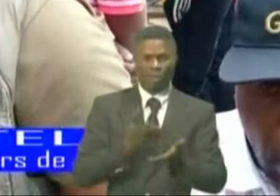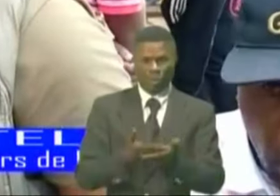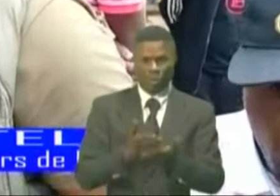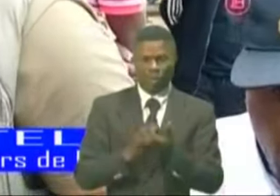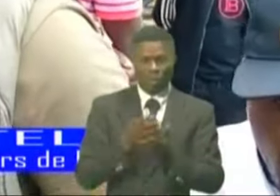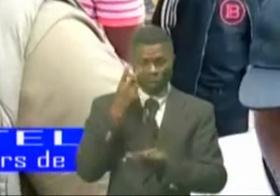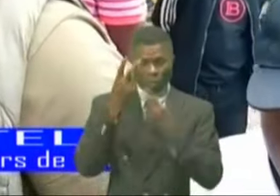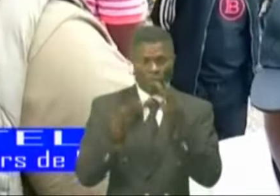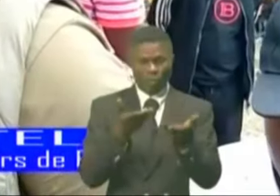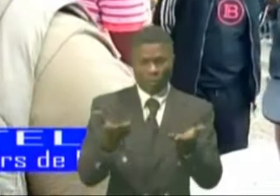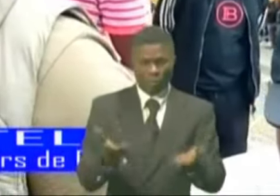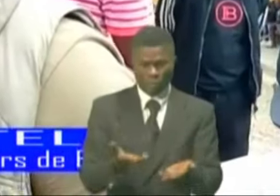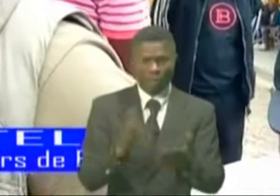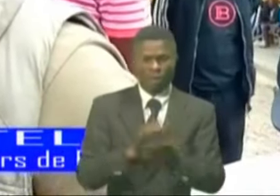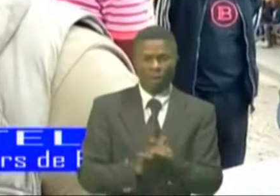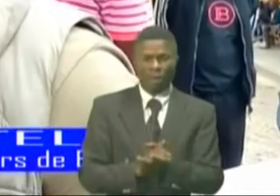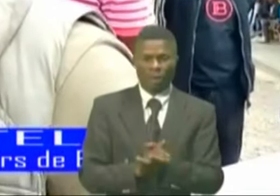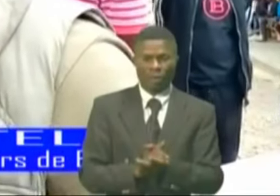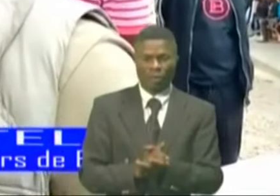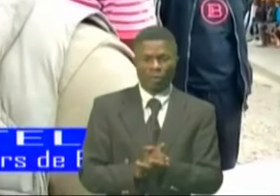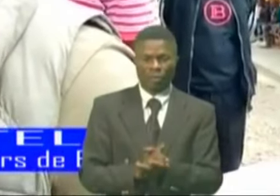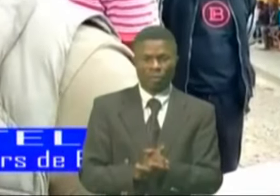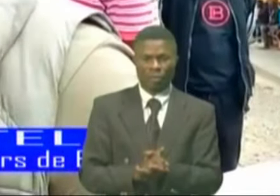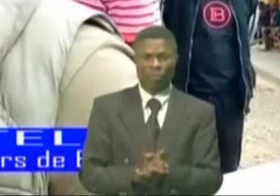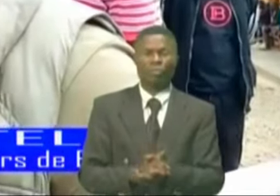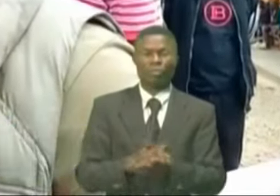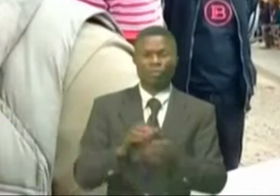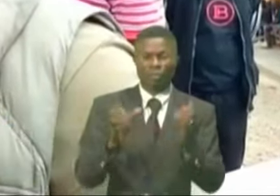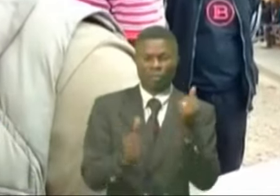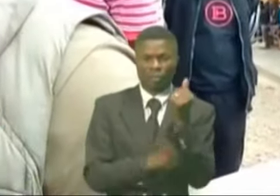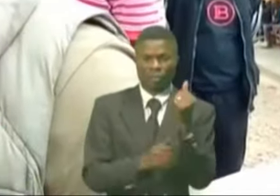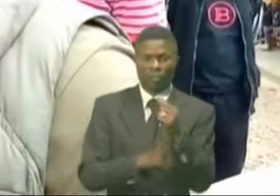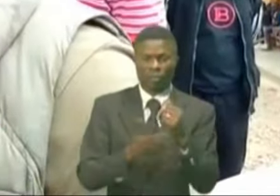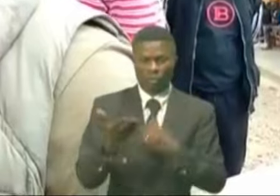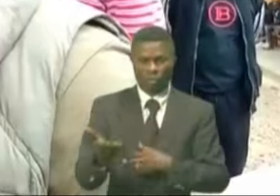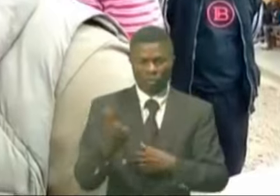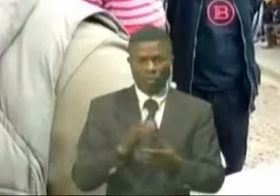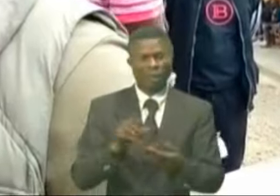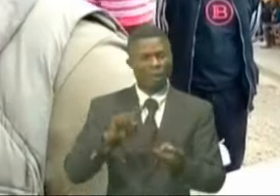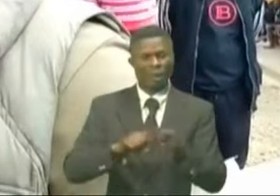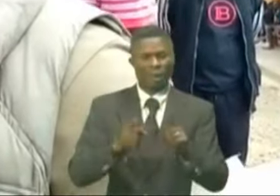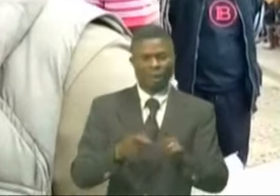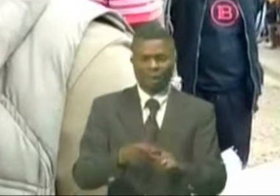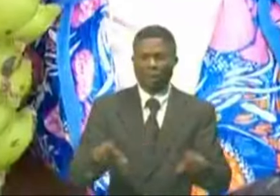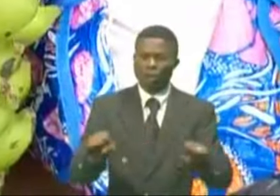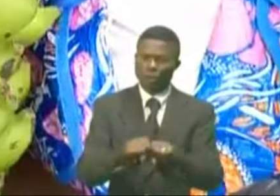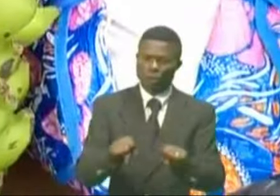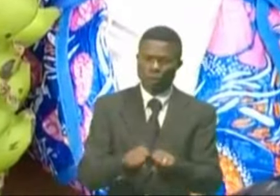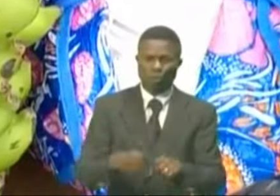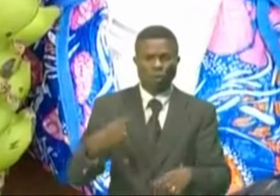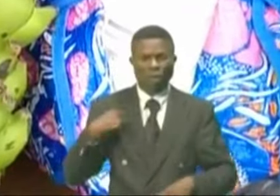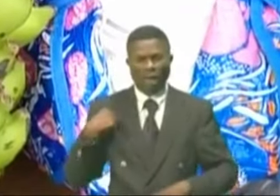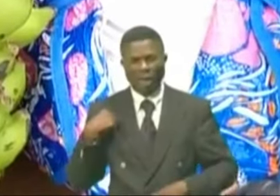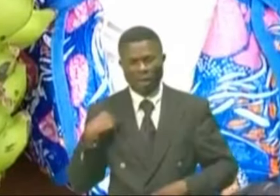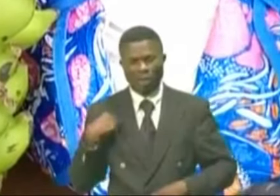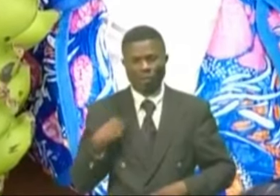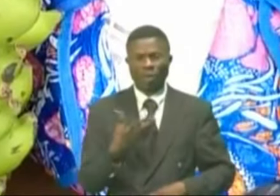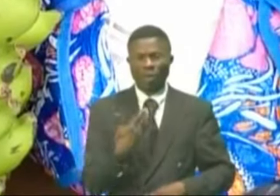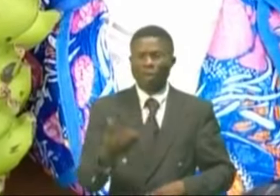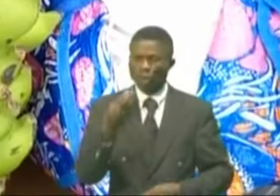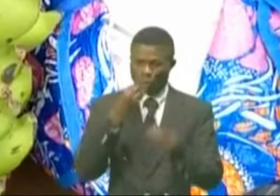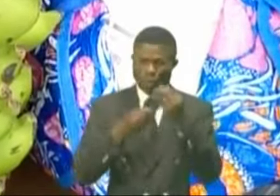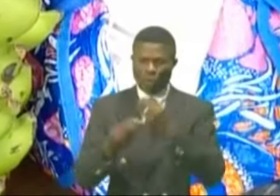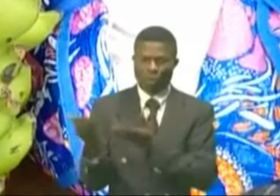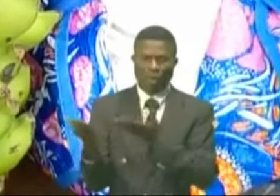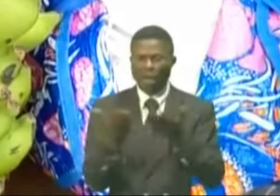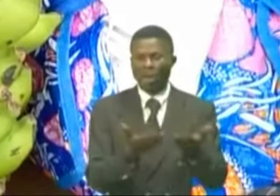visite en leur remettant le vivre et le non-vivre. Là, je vais parler des habits, des souliers. Il y a aussi quelque chose à manger. C'est